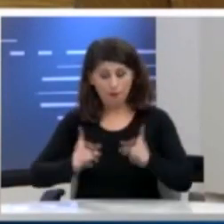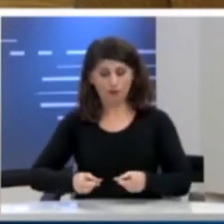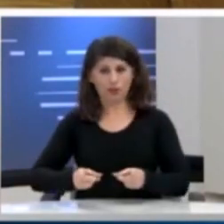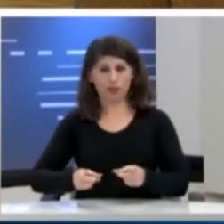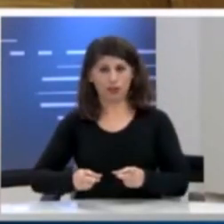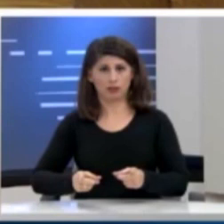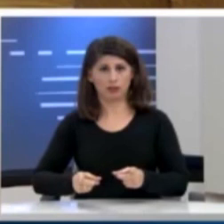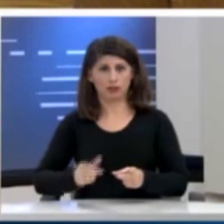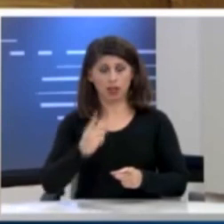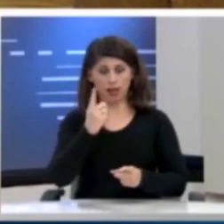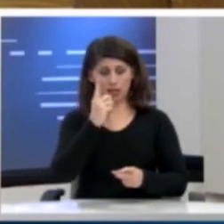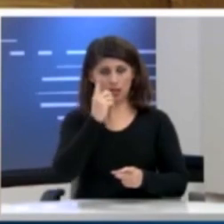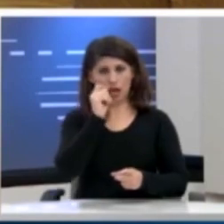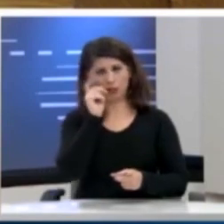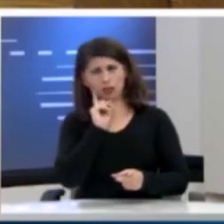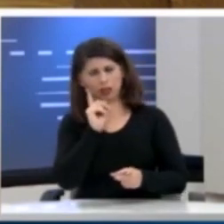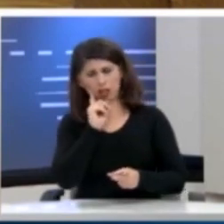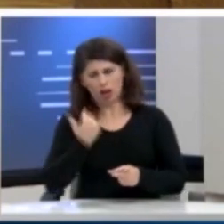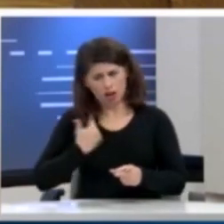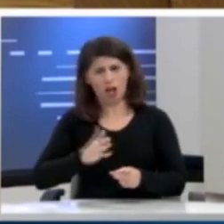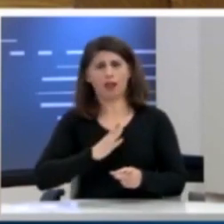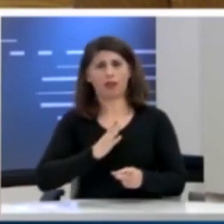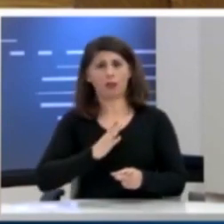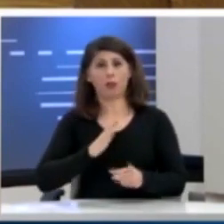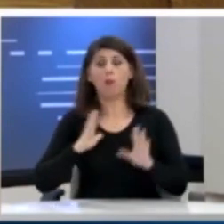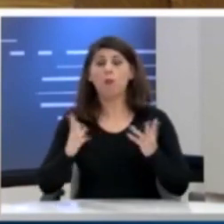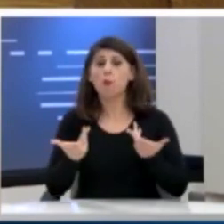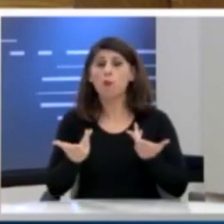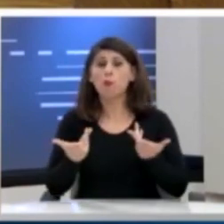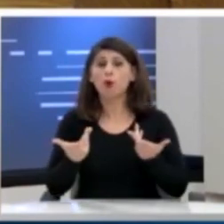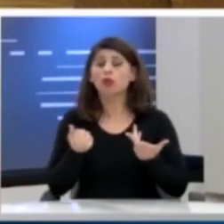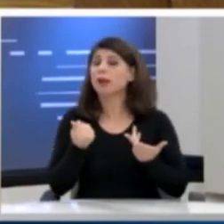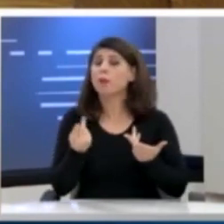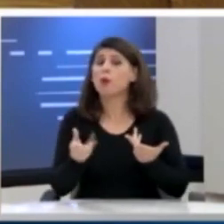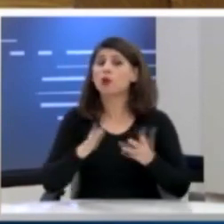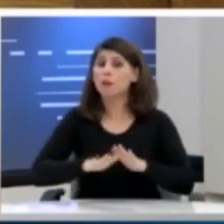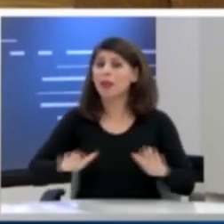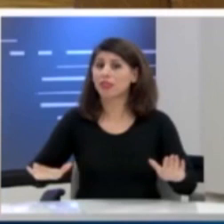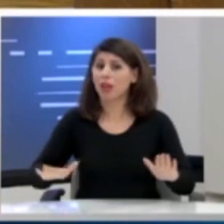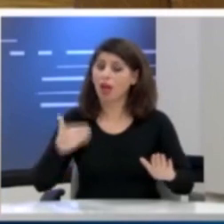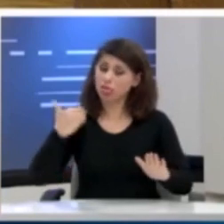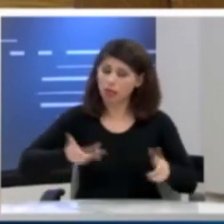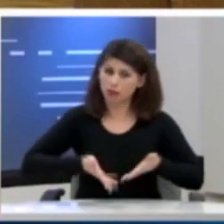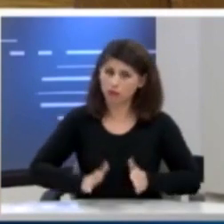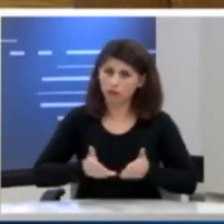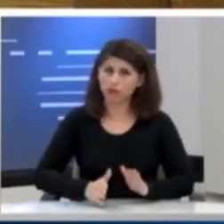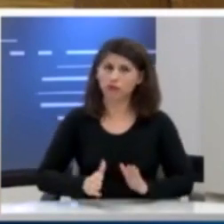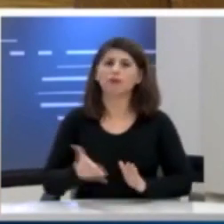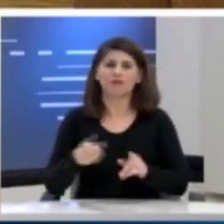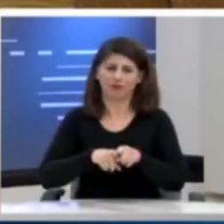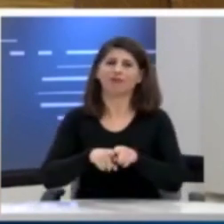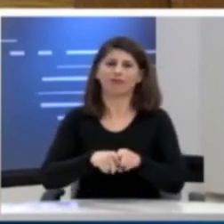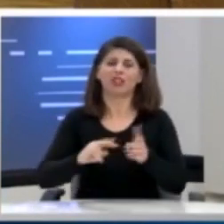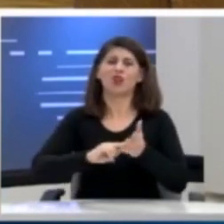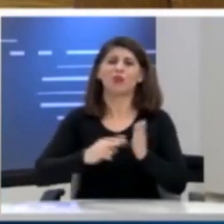απόφαση ενός νέου ζευγαριού για το πότε και πόσα παιδιά θα κάνει είναι οι